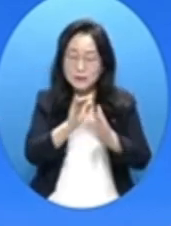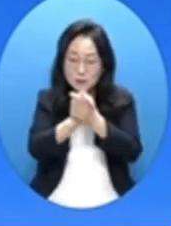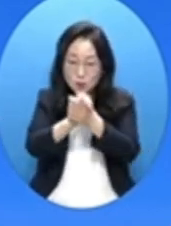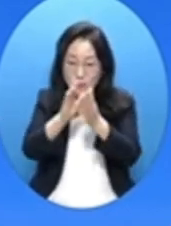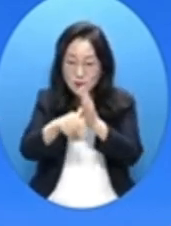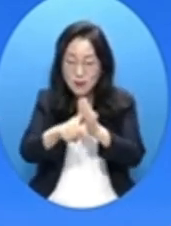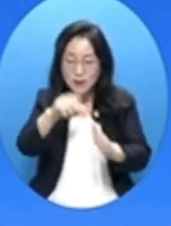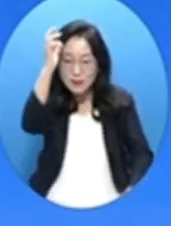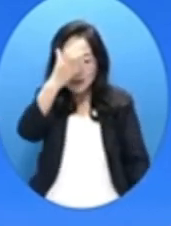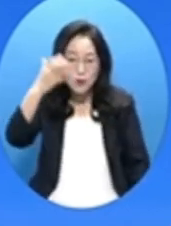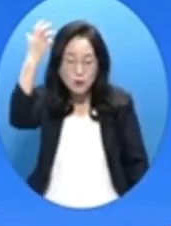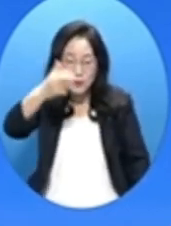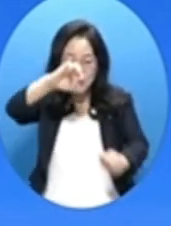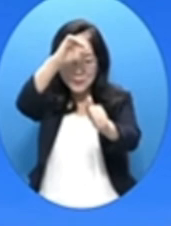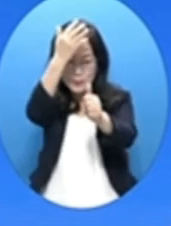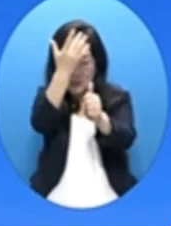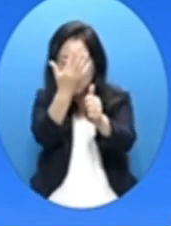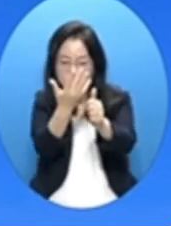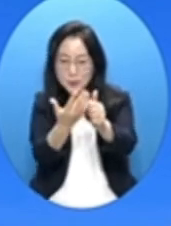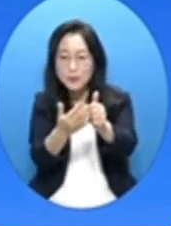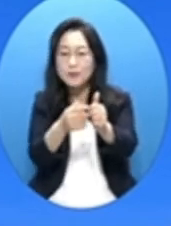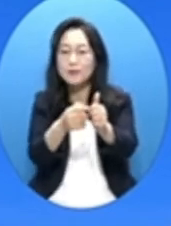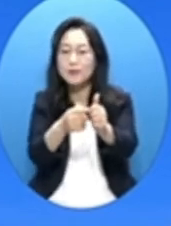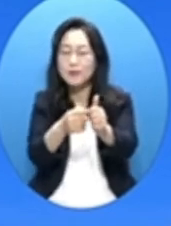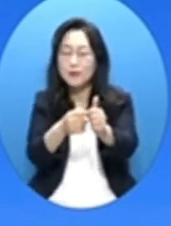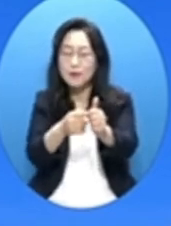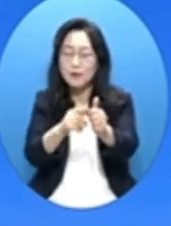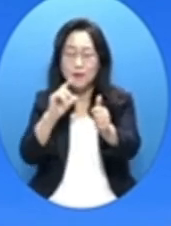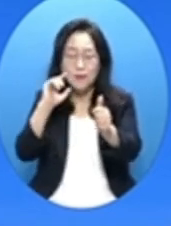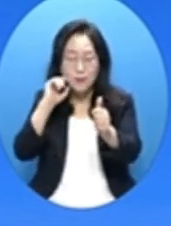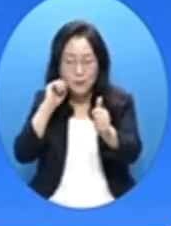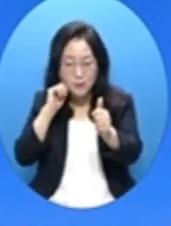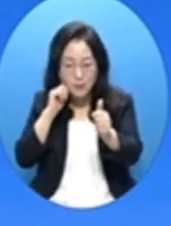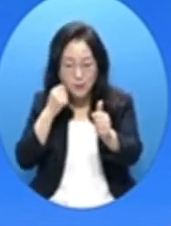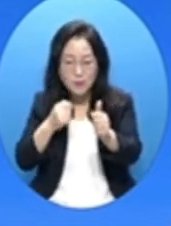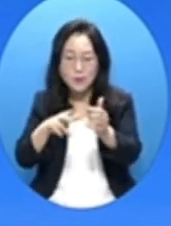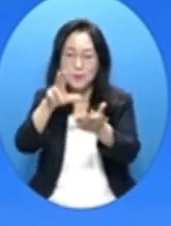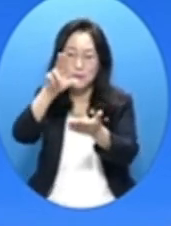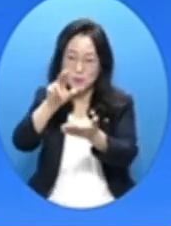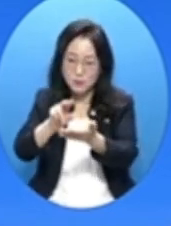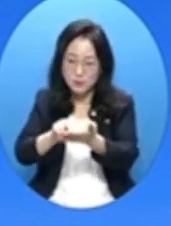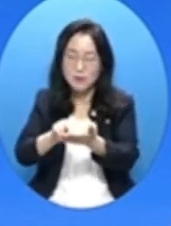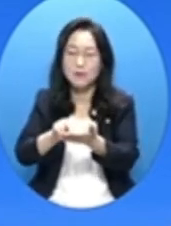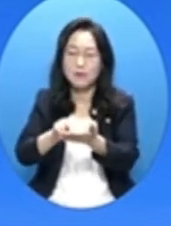성령이 임하셔서 그 모든 어려운 문제와